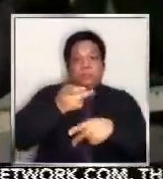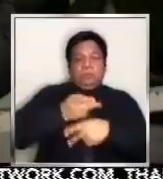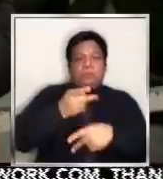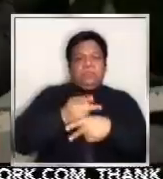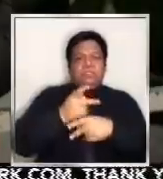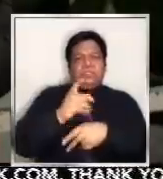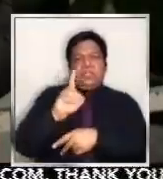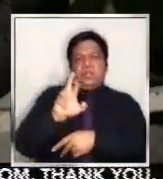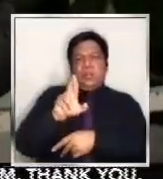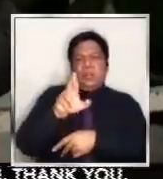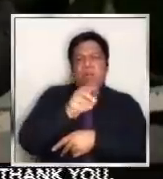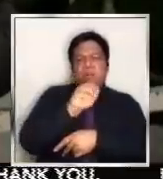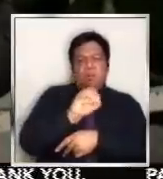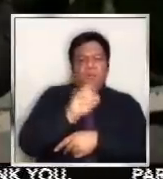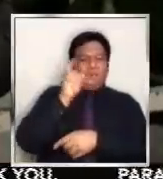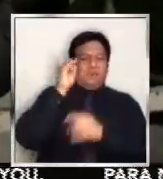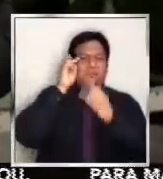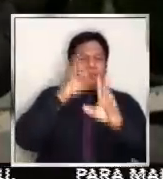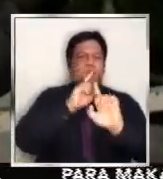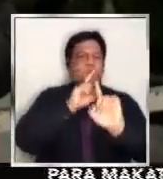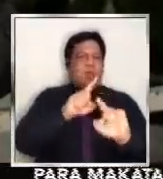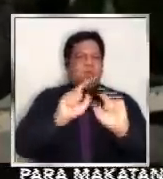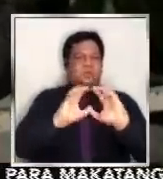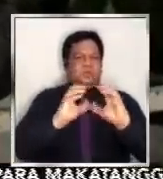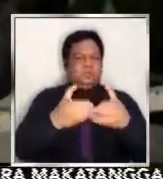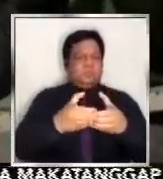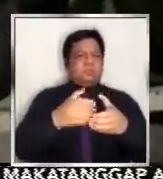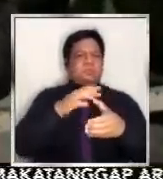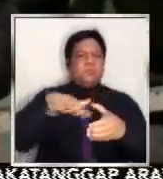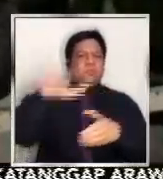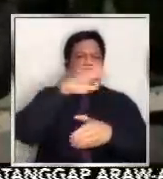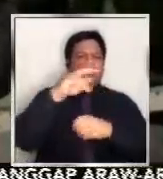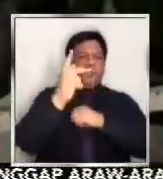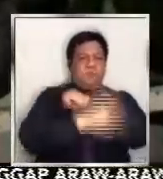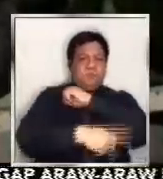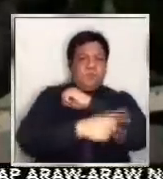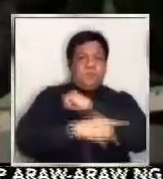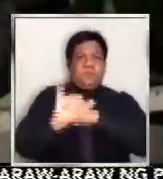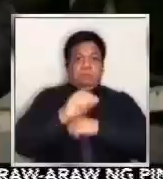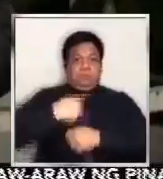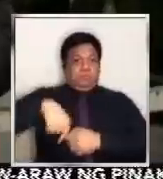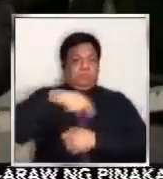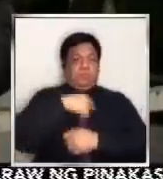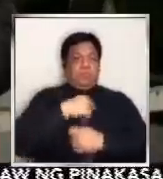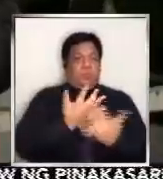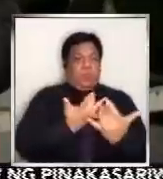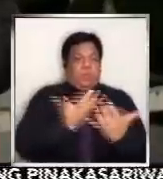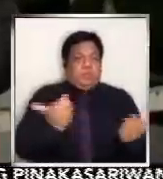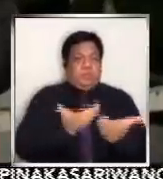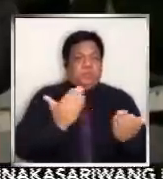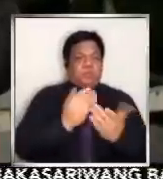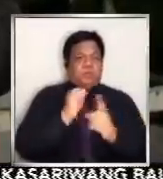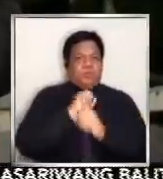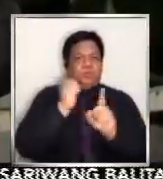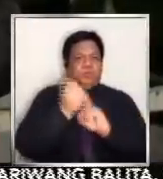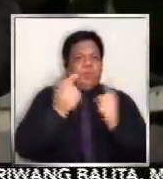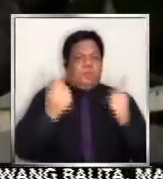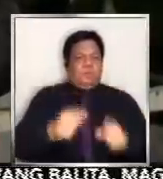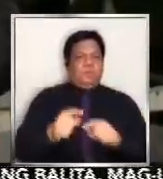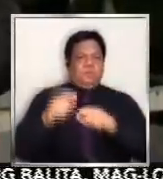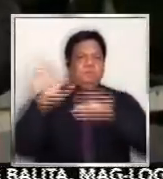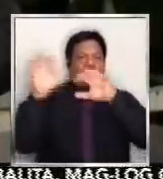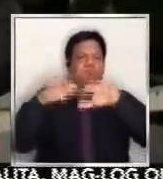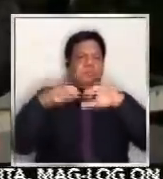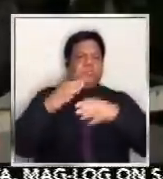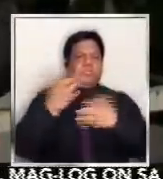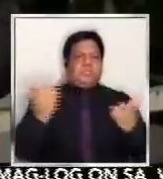at disaster response teams ng buong probinsya at maging kami mag-aantabay dito nga sa sitwasyon sa pagdaan ng bagyong Quinta sa Camarines Sur.